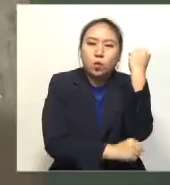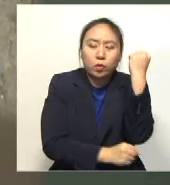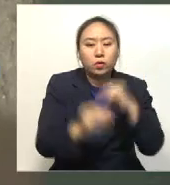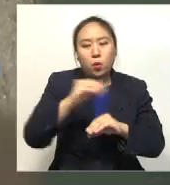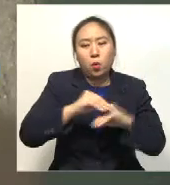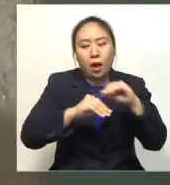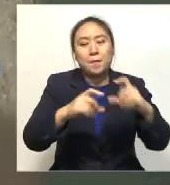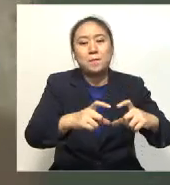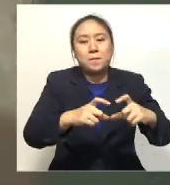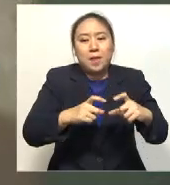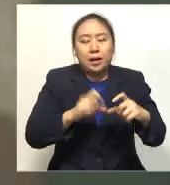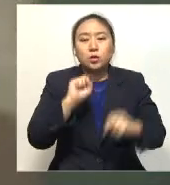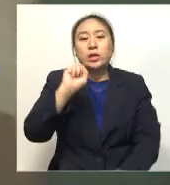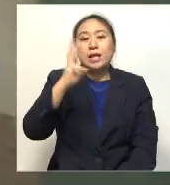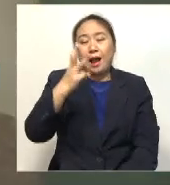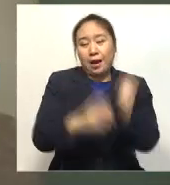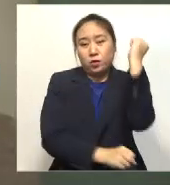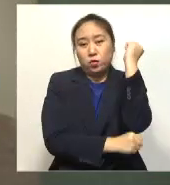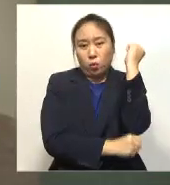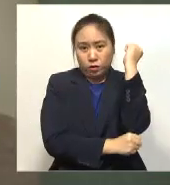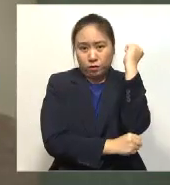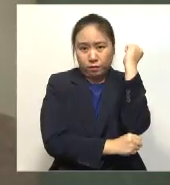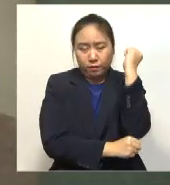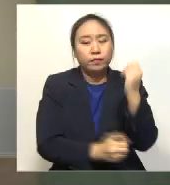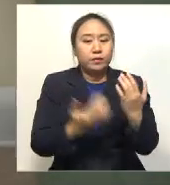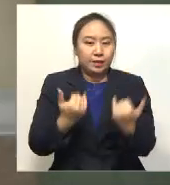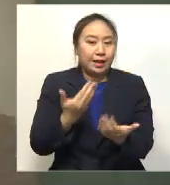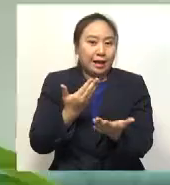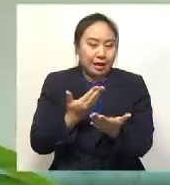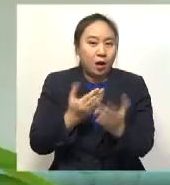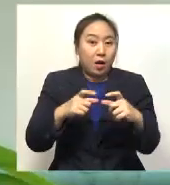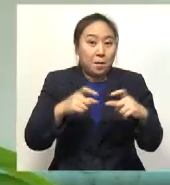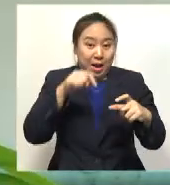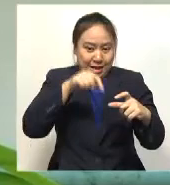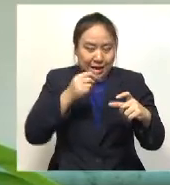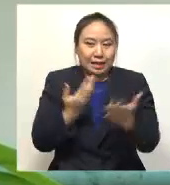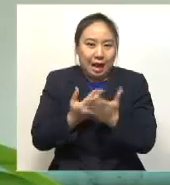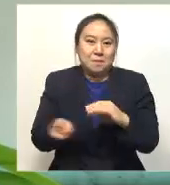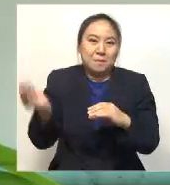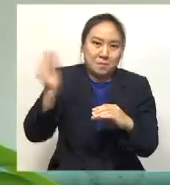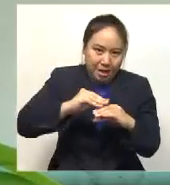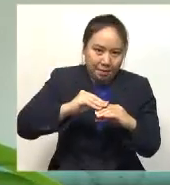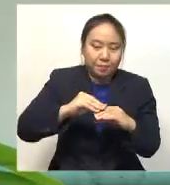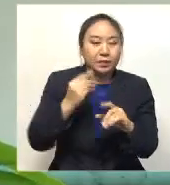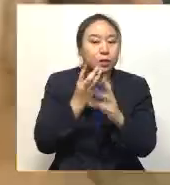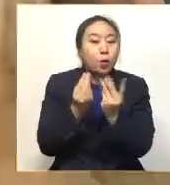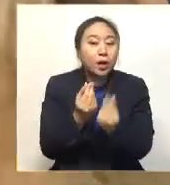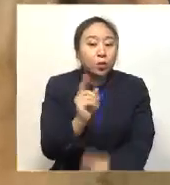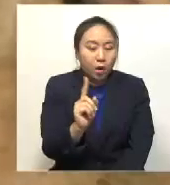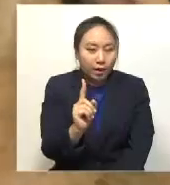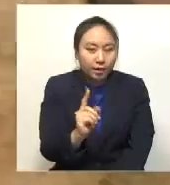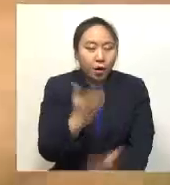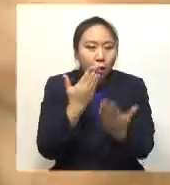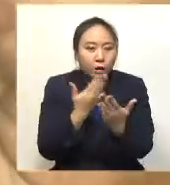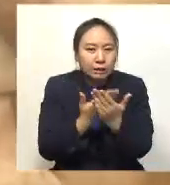ในโครงการลงทะเบียนเพื่อสวัสดิการแห่งรัฐซึ่งอันนี้เนี่ยจะได้รับเงินเพิ่มในบัตรสวัสดิการเป็นตัวเลขแบบนี้นะคะสำห